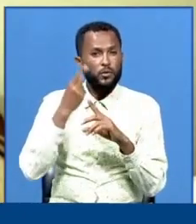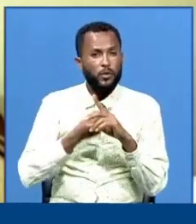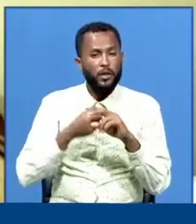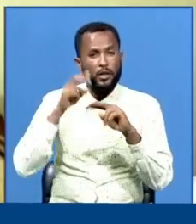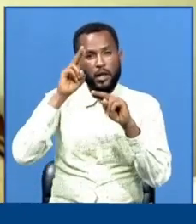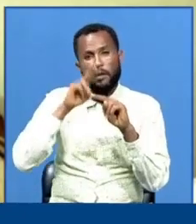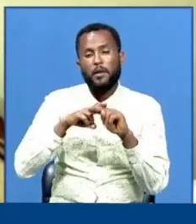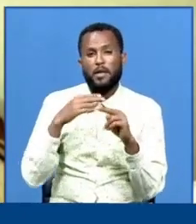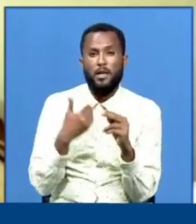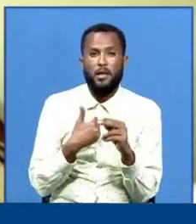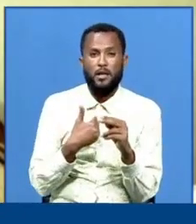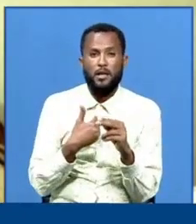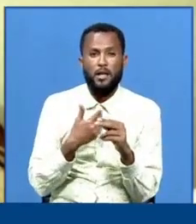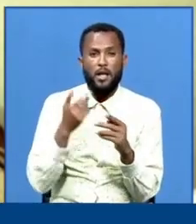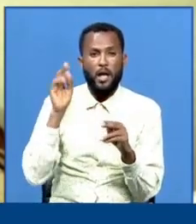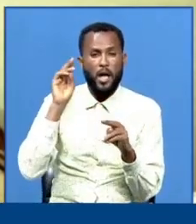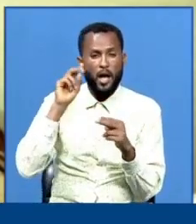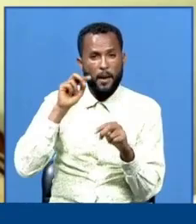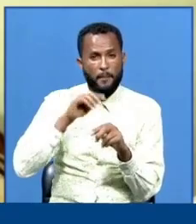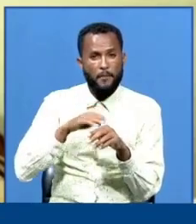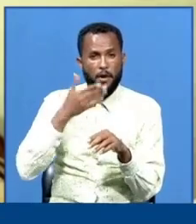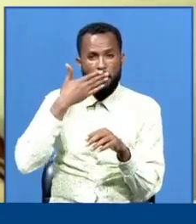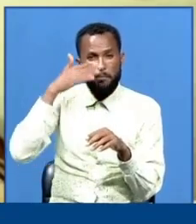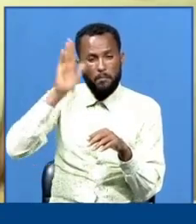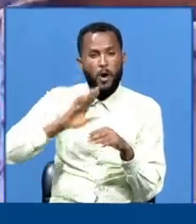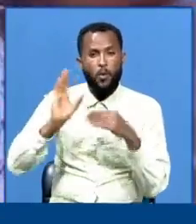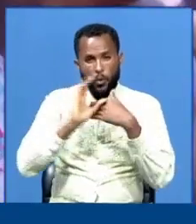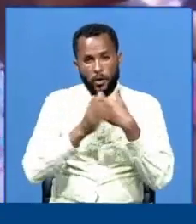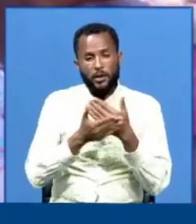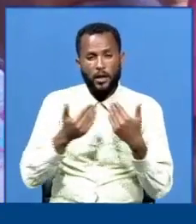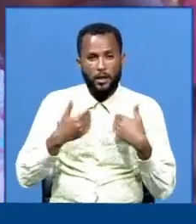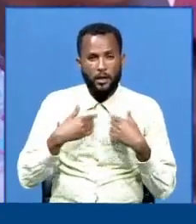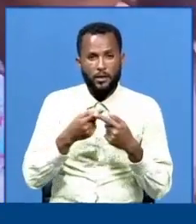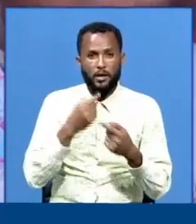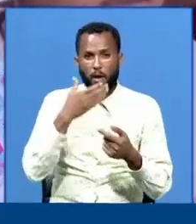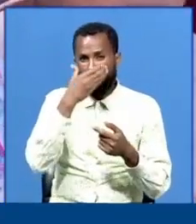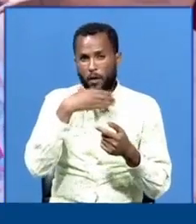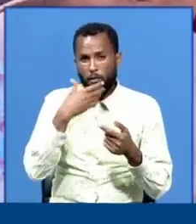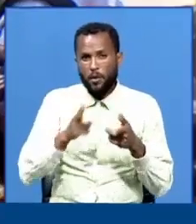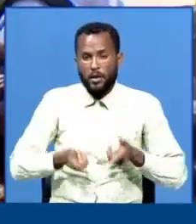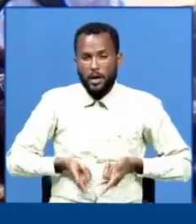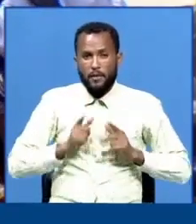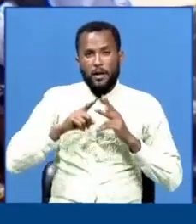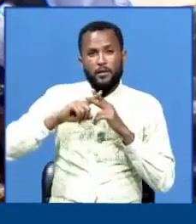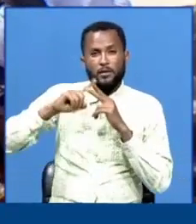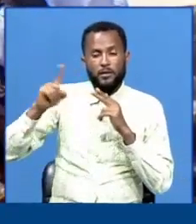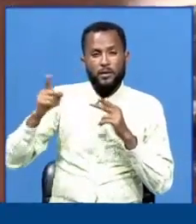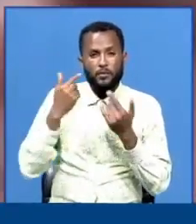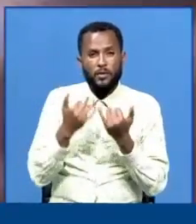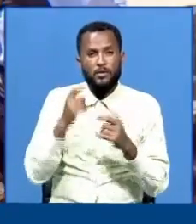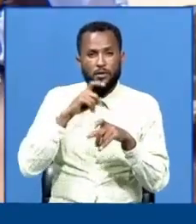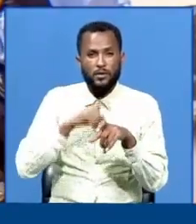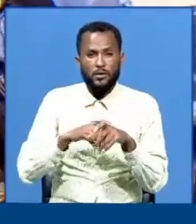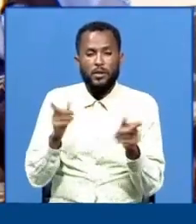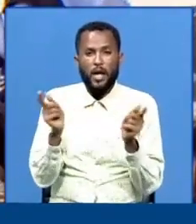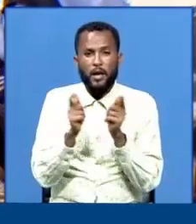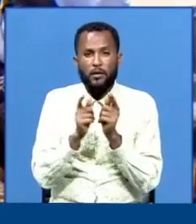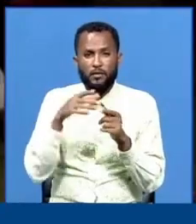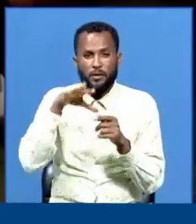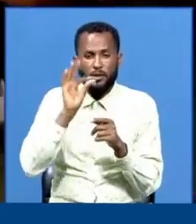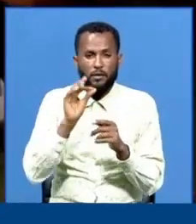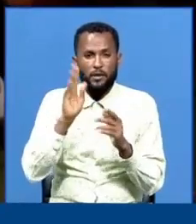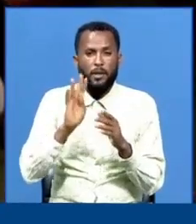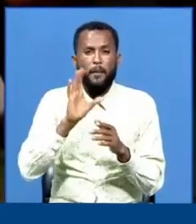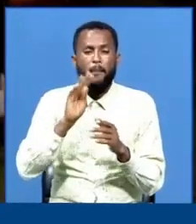ውዚ ንቕመጥ ኣለና ኣብ ሕማቅ ኩነታት ኢና እኔና ትርኢና ኣለኹም ማለት እዩ ካብ ማሙቕ ናብርእን ተመዛቢለን ኣብዚ ሕዚ እዋን ኣዕቂበናሉ ዝርከባ